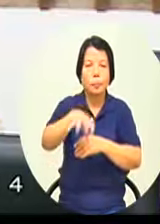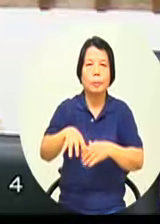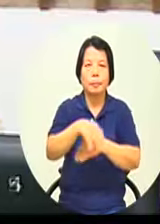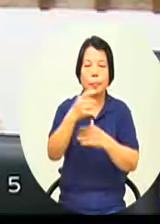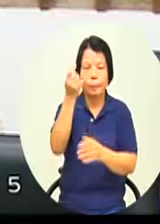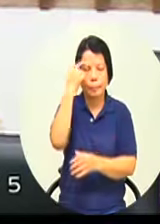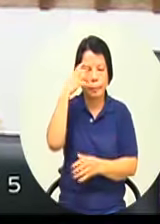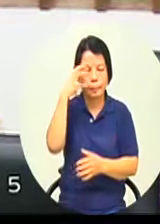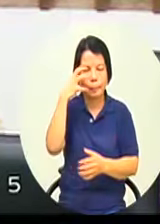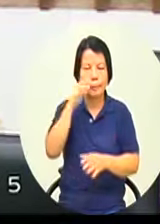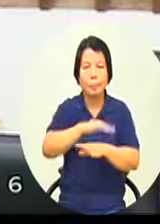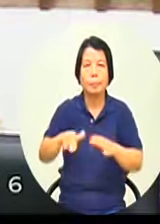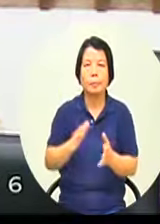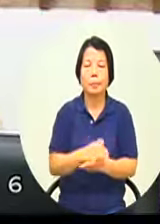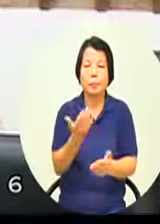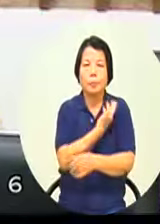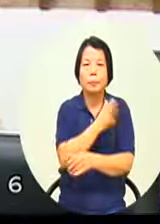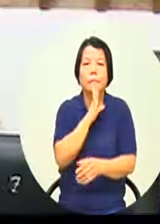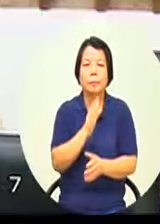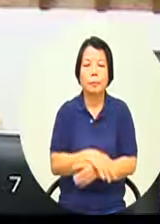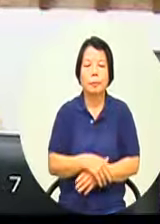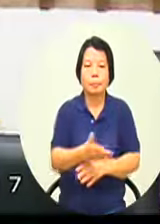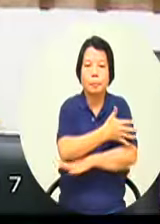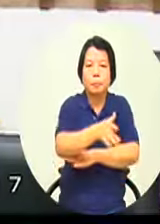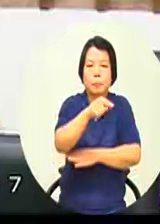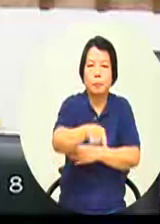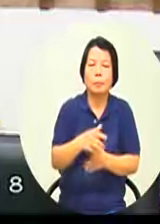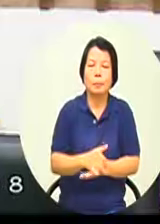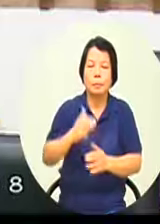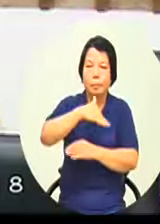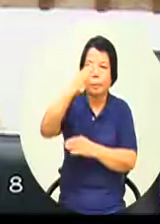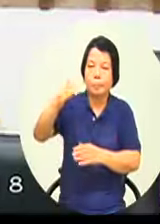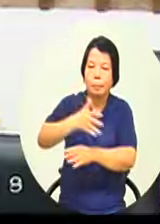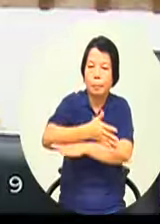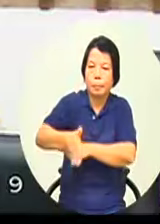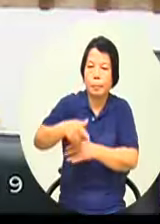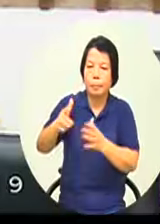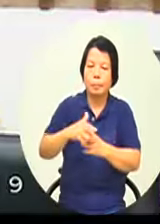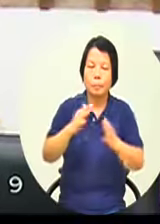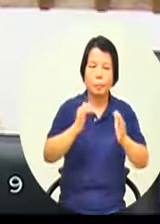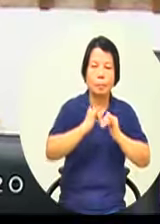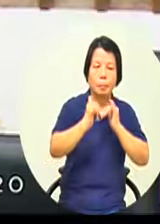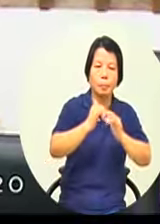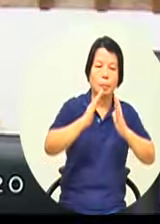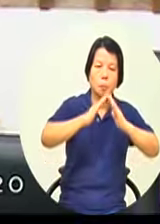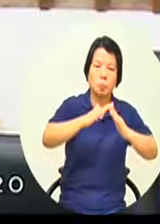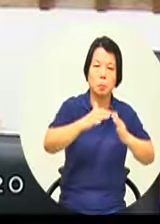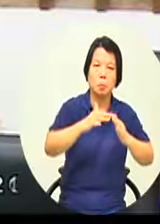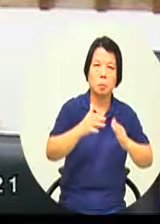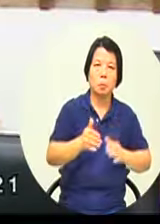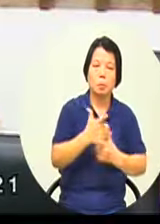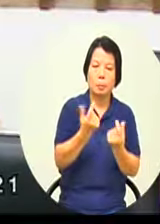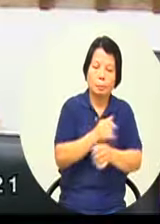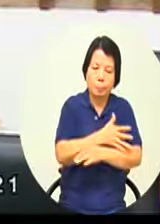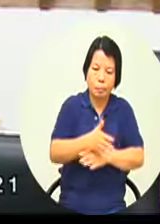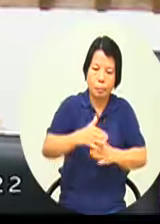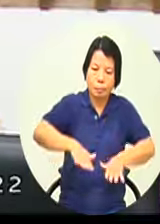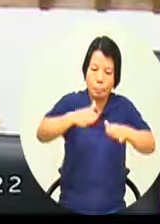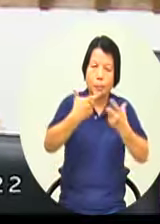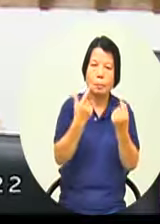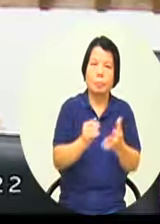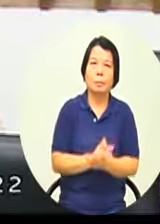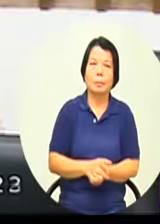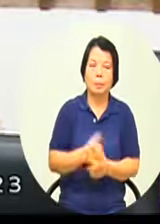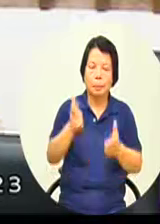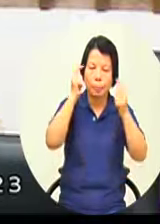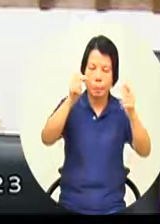那其实现在就是不管说郊区淹，然后山区淹，现在连市区都在淹哦。所以我一直说，我们高雄是海洋